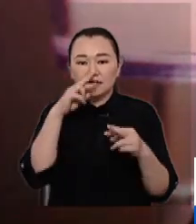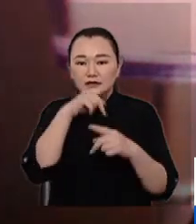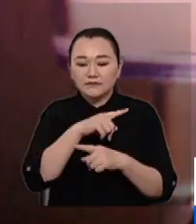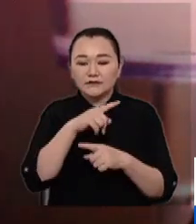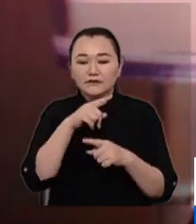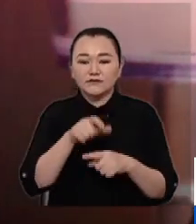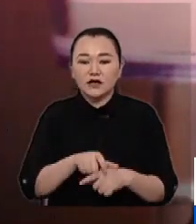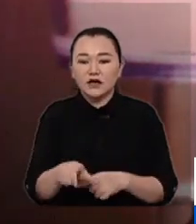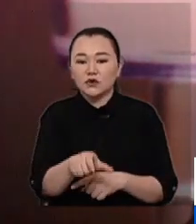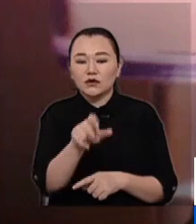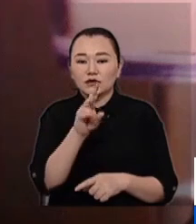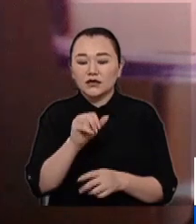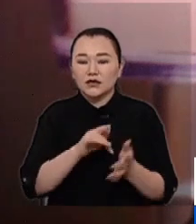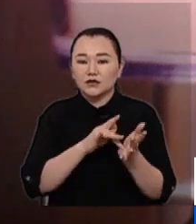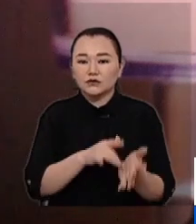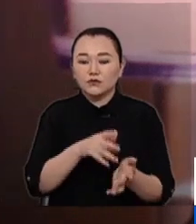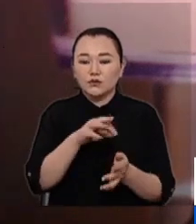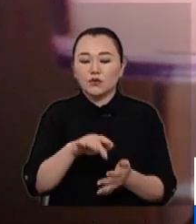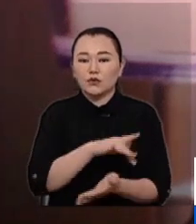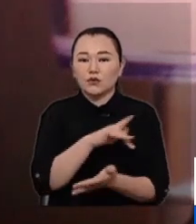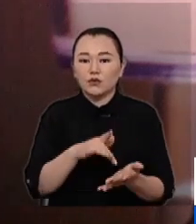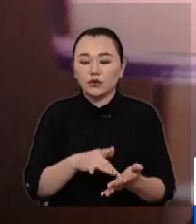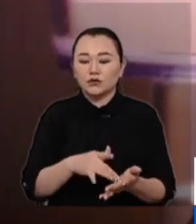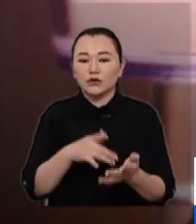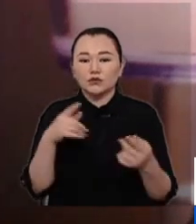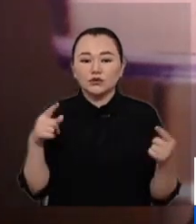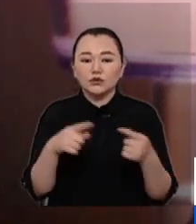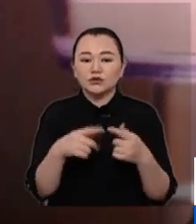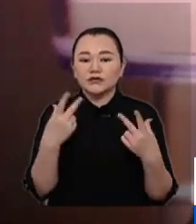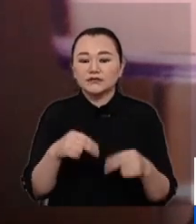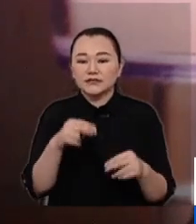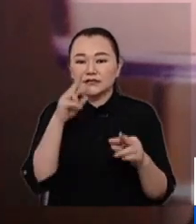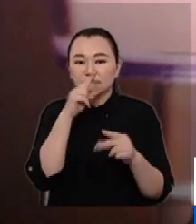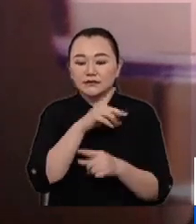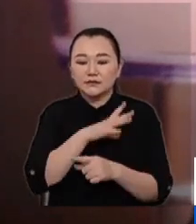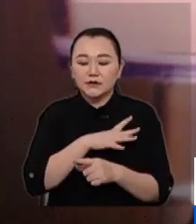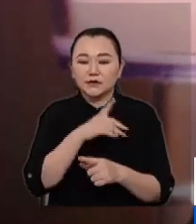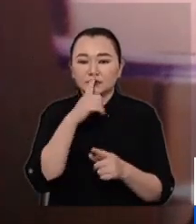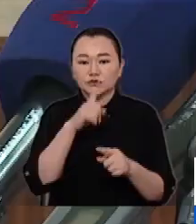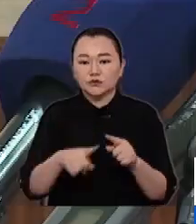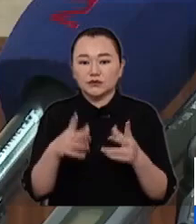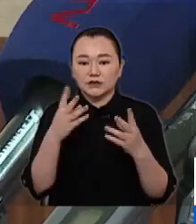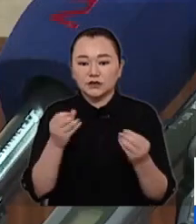отравиться в дороге на экскурсии по городу. Точный источник инфекции определят в ближайшие дни.